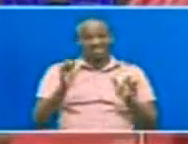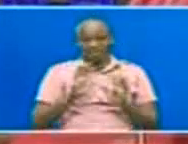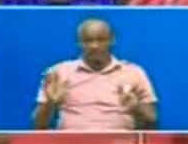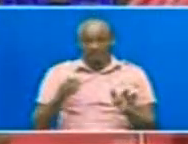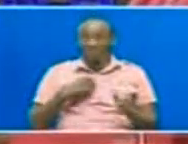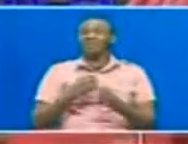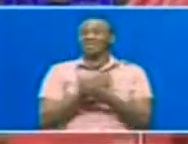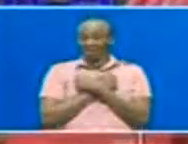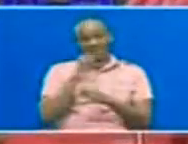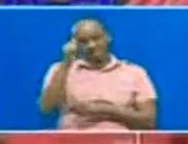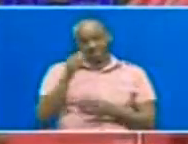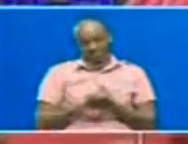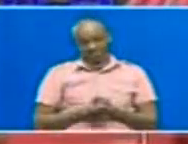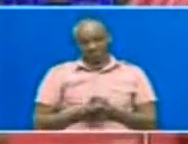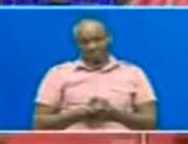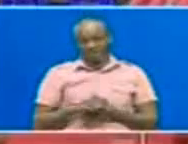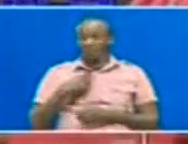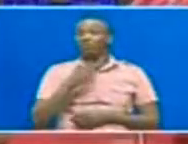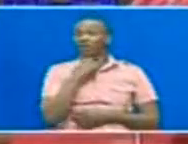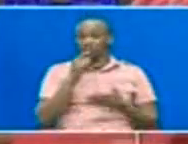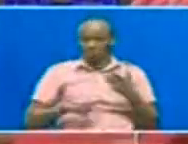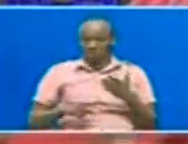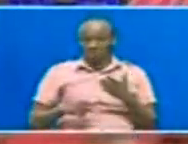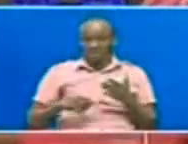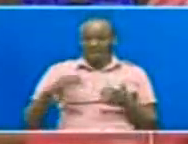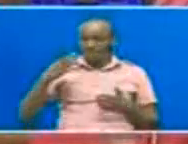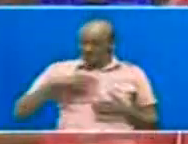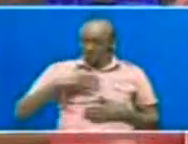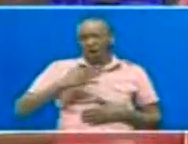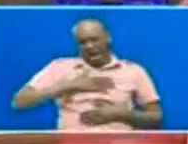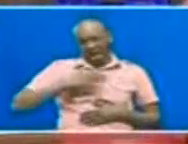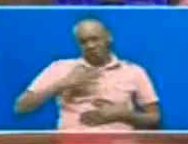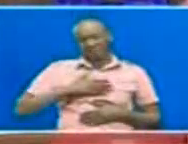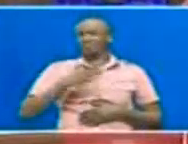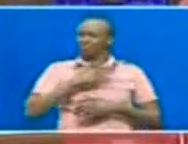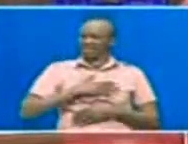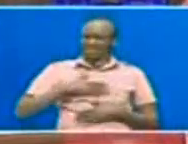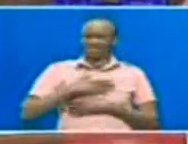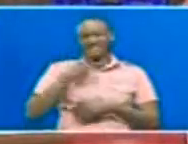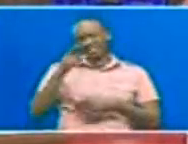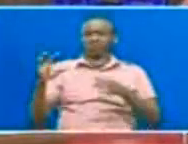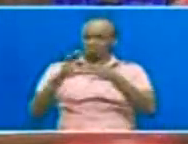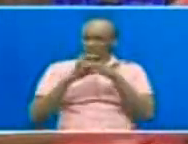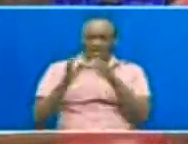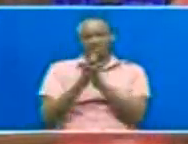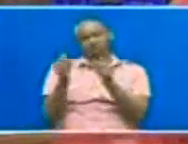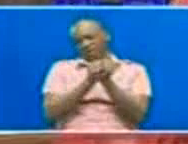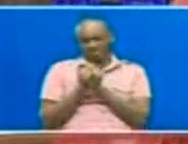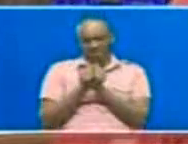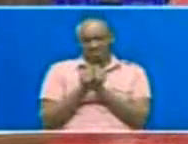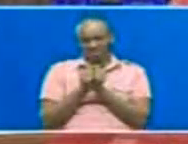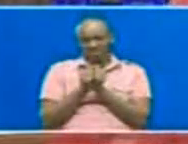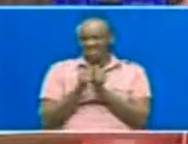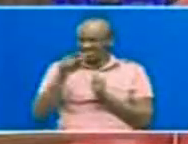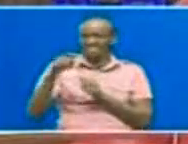But I love my Kenya. Mimi ningependa watu wetu wajaribu kutuunganisha, tuwe kitu kimoja katika